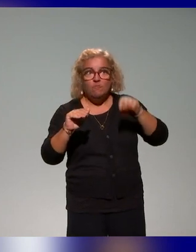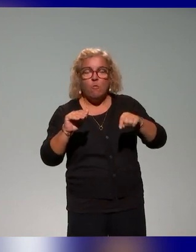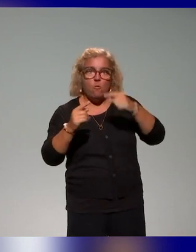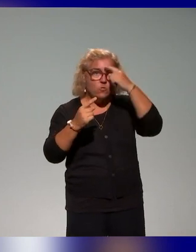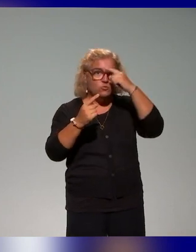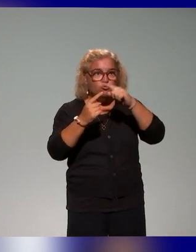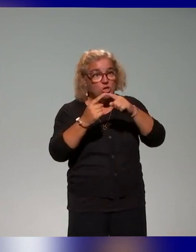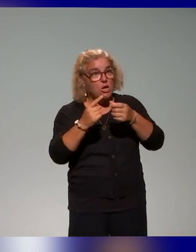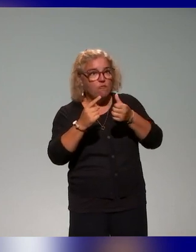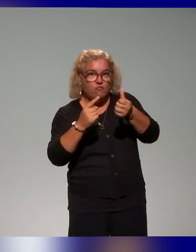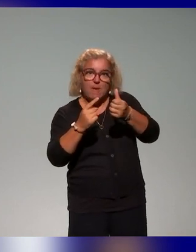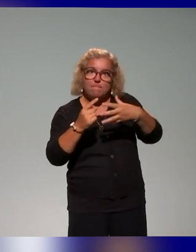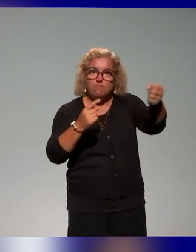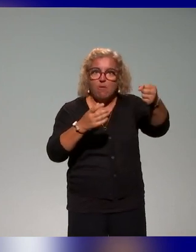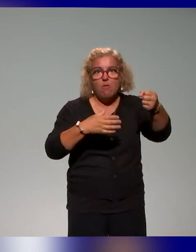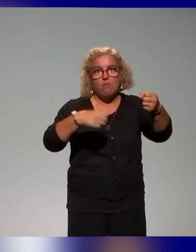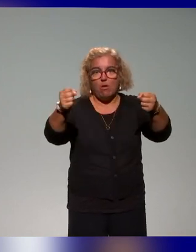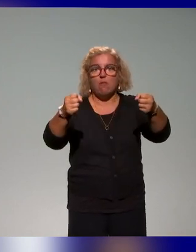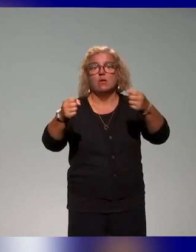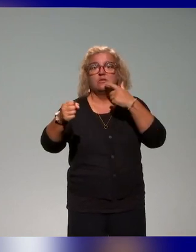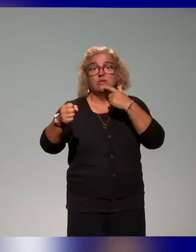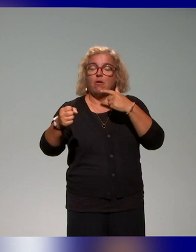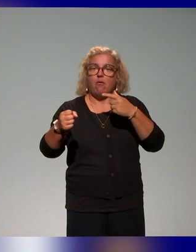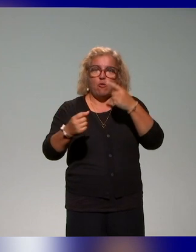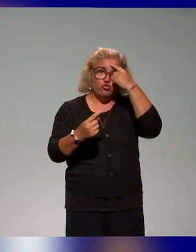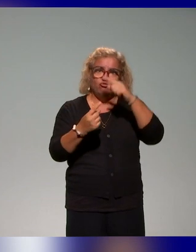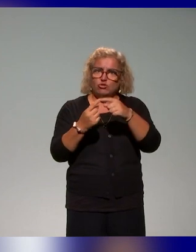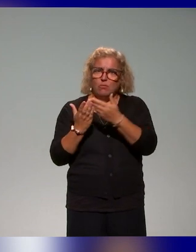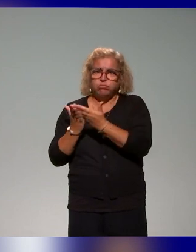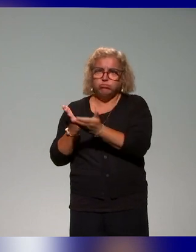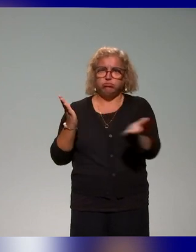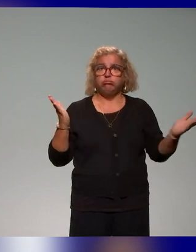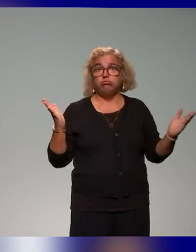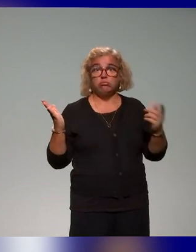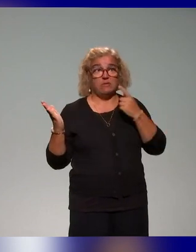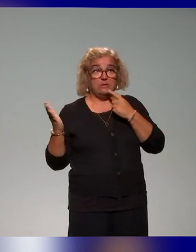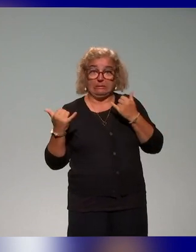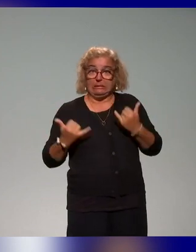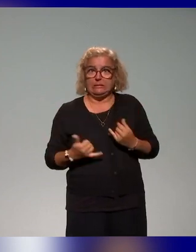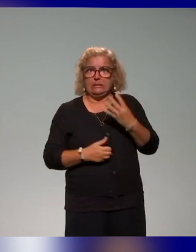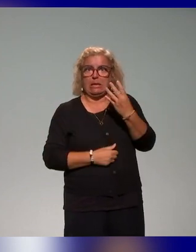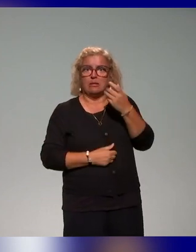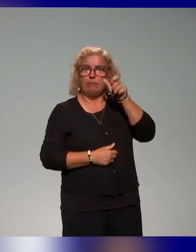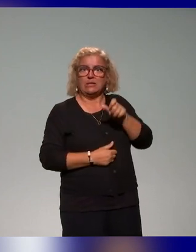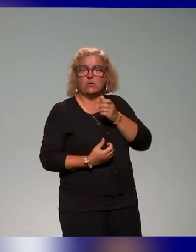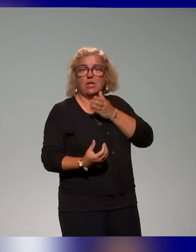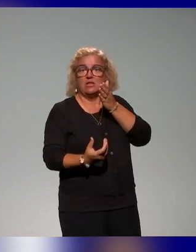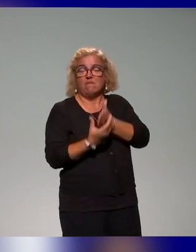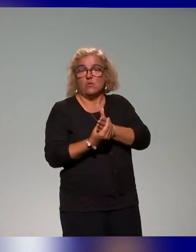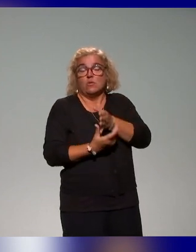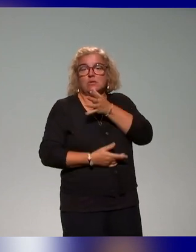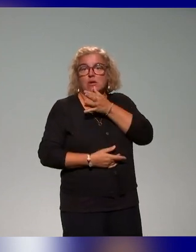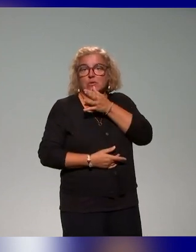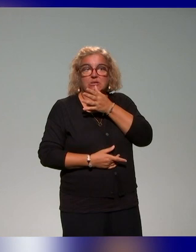très vaste, et ce n'est pas avec les quatre intervenants ici présents qu'on va le traiter, puisque évidemment, on a d'autres choses aussi à